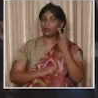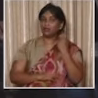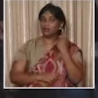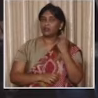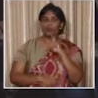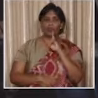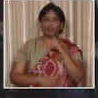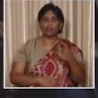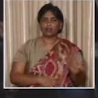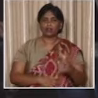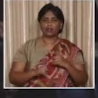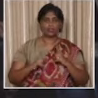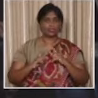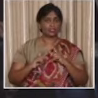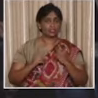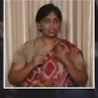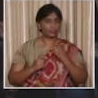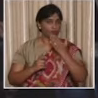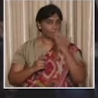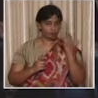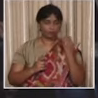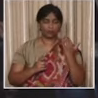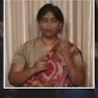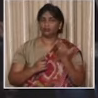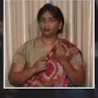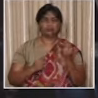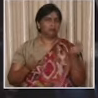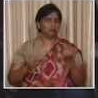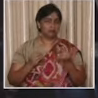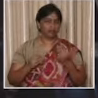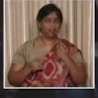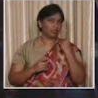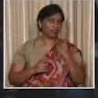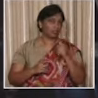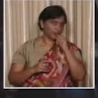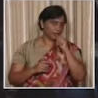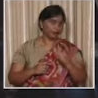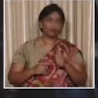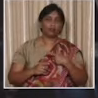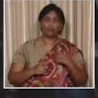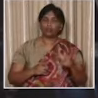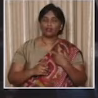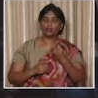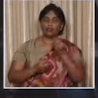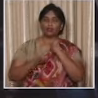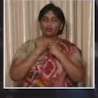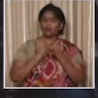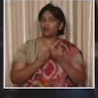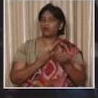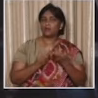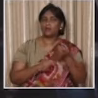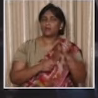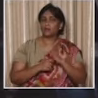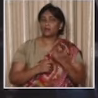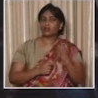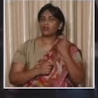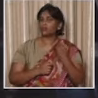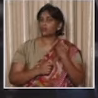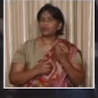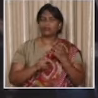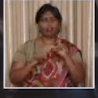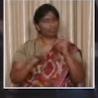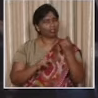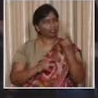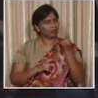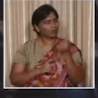කියන්නේ අද දවසකට ජීවත් වෙන්න පුළුවන් ලැබීමක් නෙමෙයි. රුපියල් 1000න් අත ඇත්තටම දවසට මොනවද ගන්න පුළුවන්? රුපියල් 1000ද